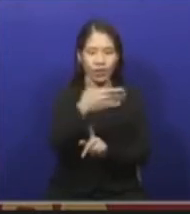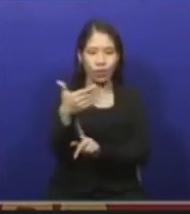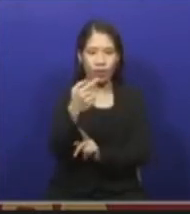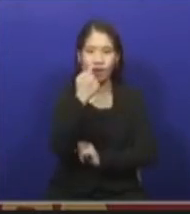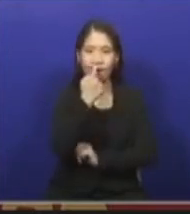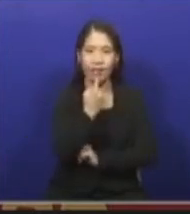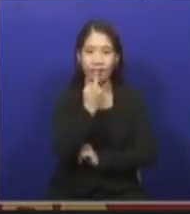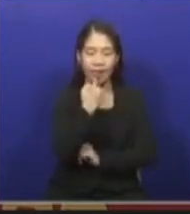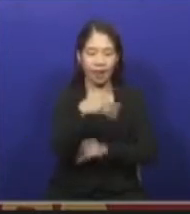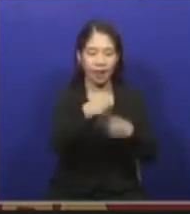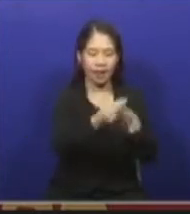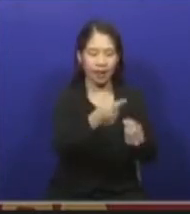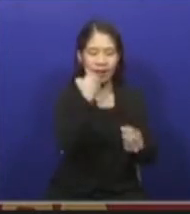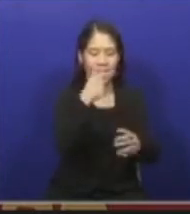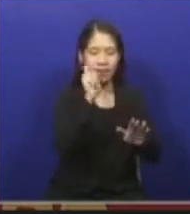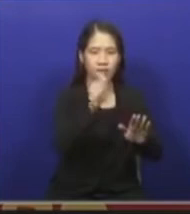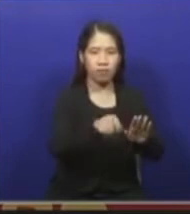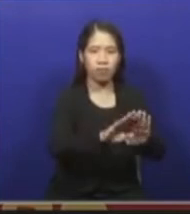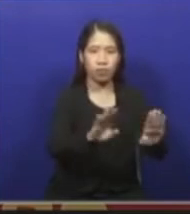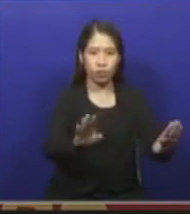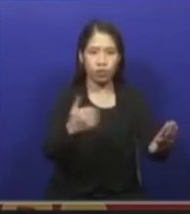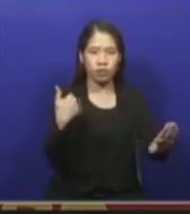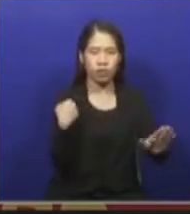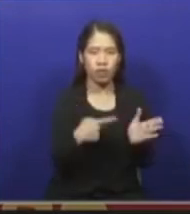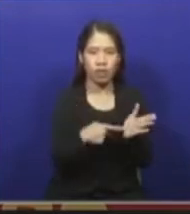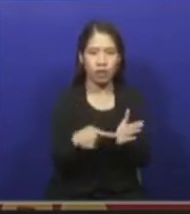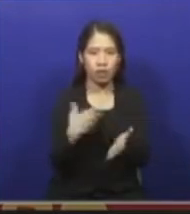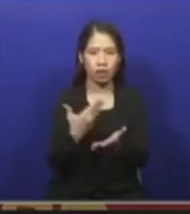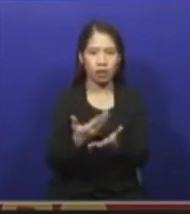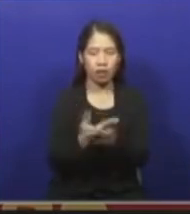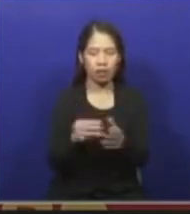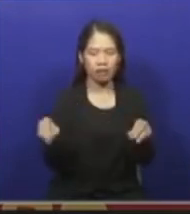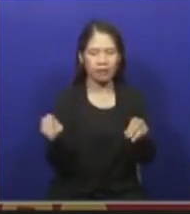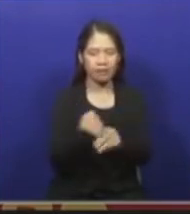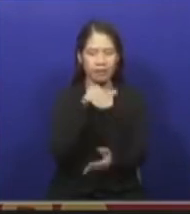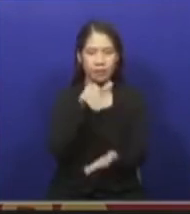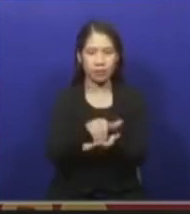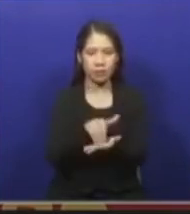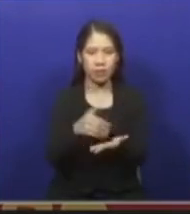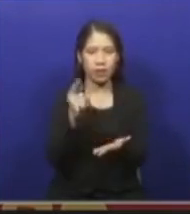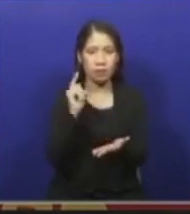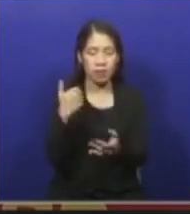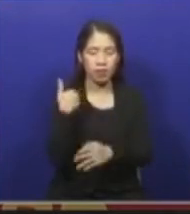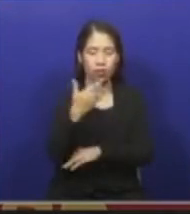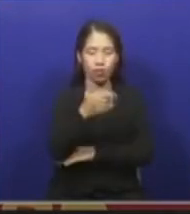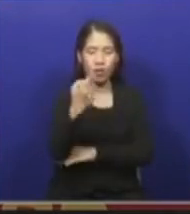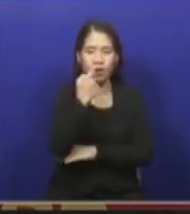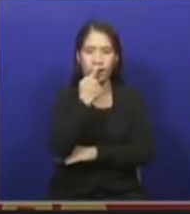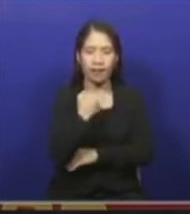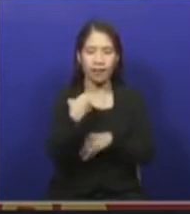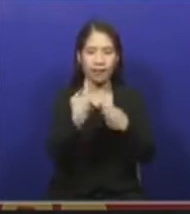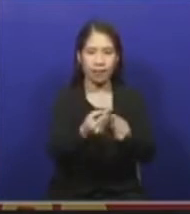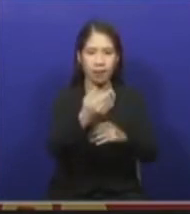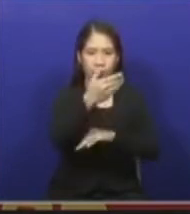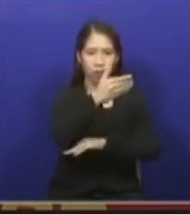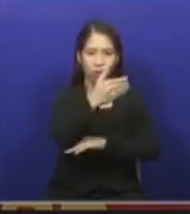ผู้ร่วมประมูลมีการเสนอราคาใกล้เคียงกับราคากลางเข้ามามากๆติดธงแดงให้กับโครงการที่มี